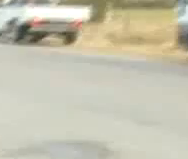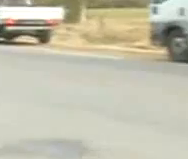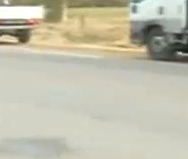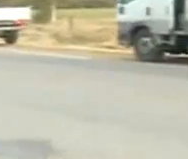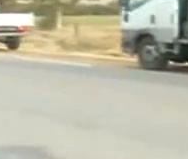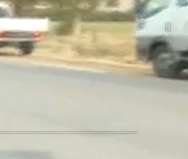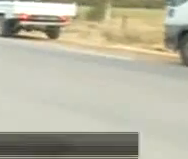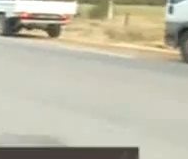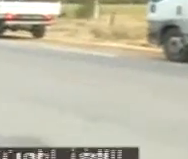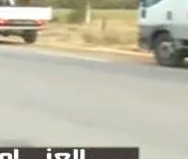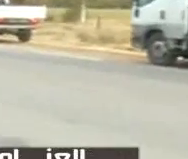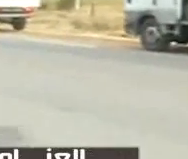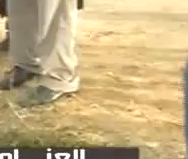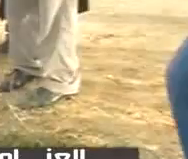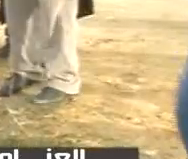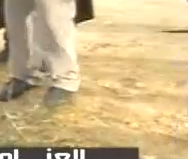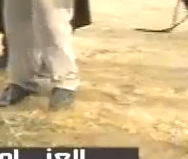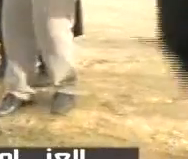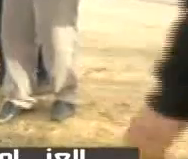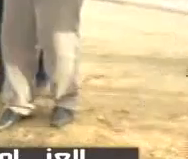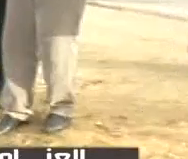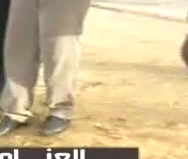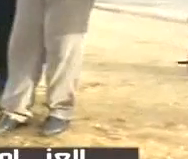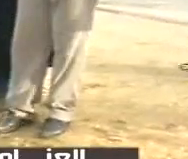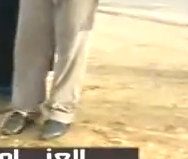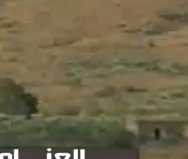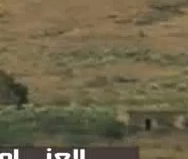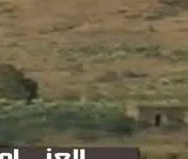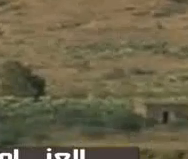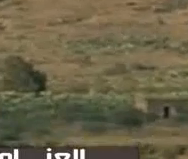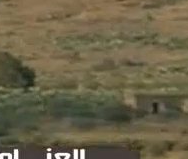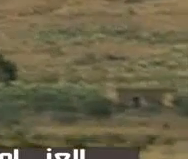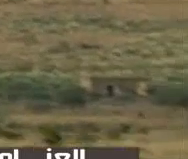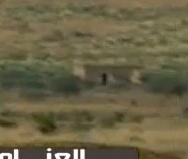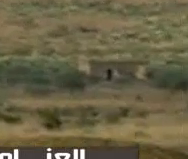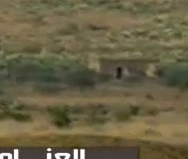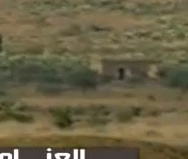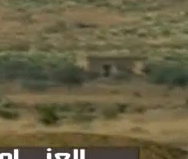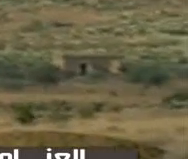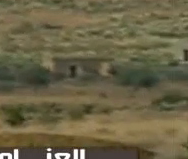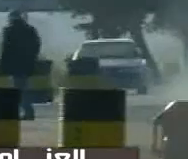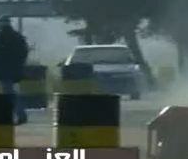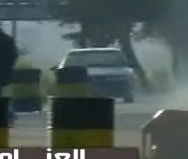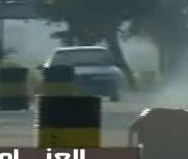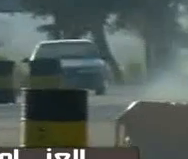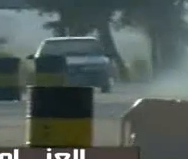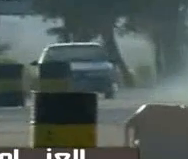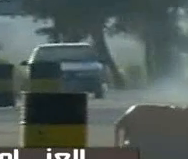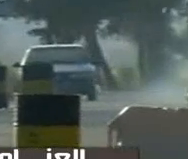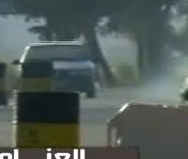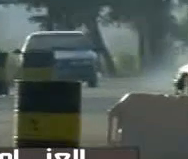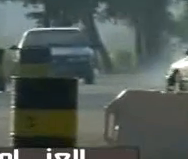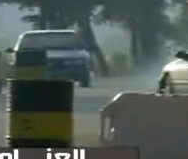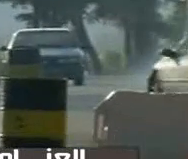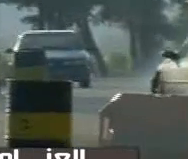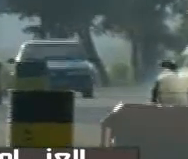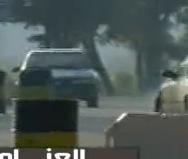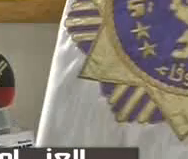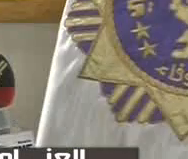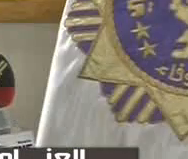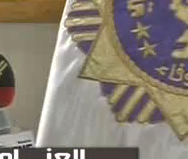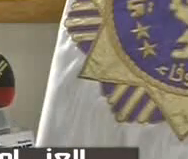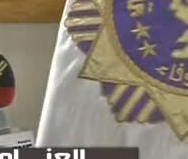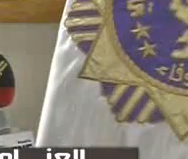استشهد 4 من عناصر الحرس الوطني في هجوم إرهابي بمدينة بولعابة من القصرين، ووزارة الداخلية تؤكد عزمها مكافحة الإرهاب